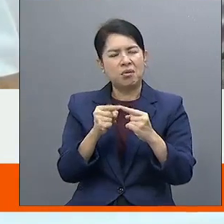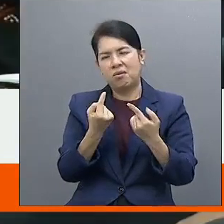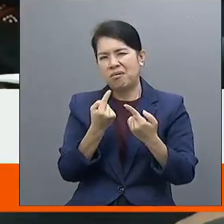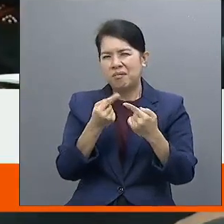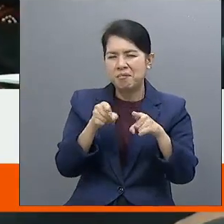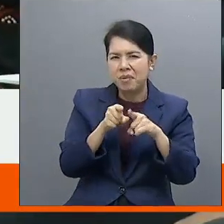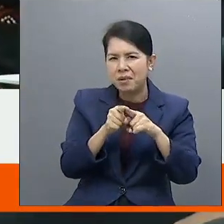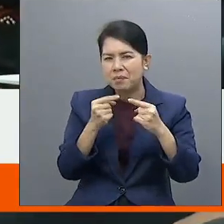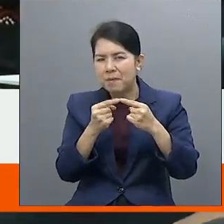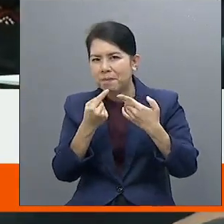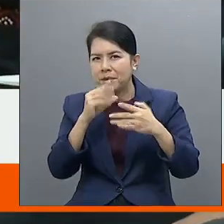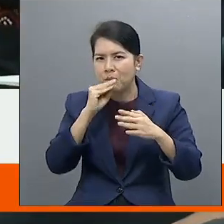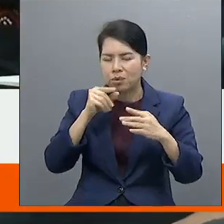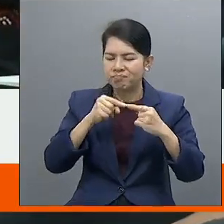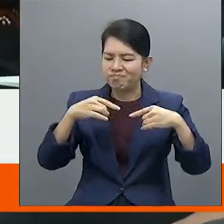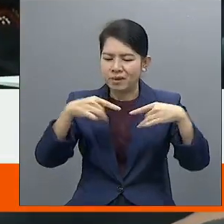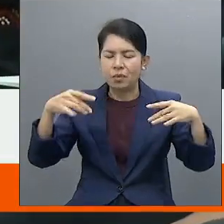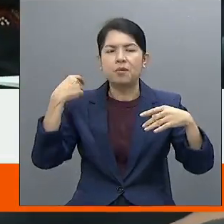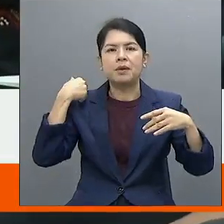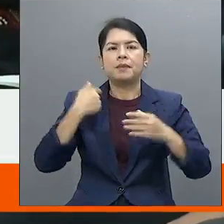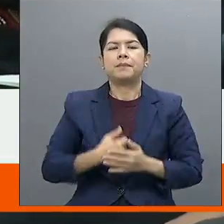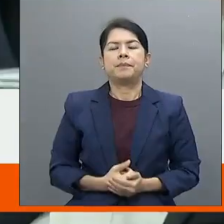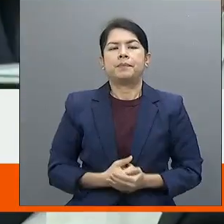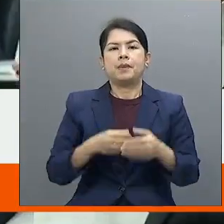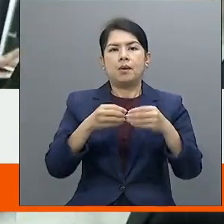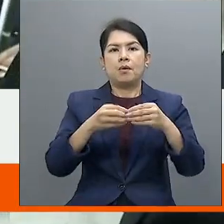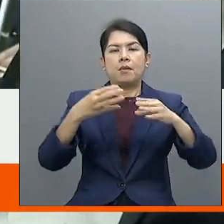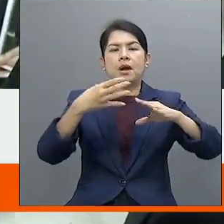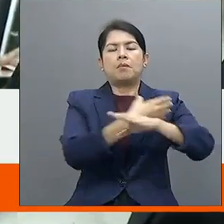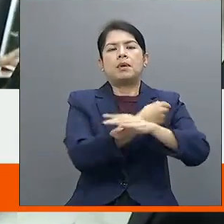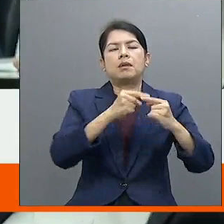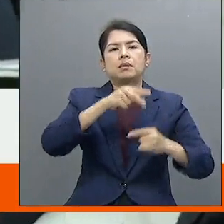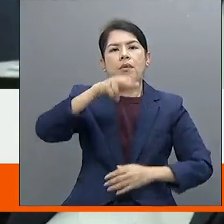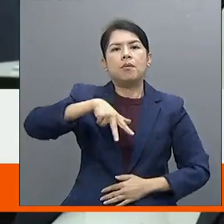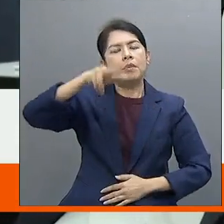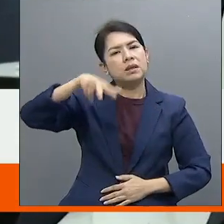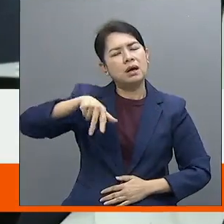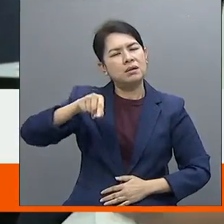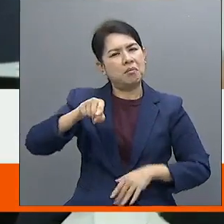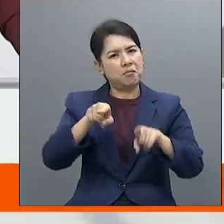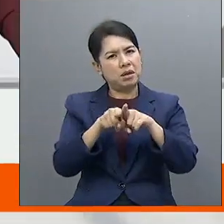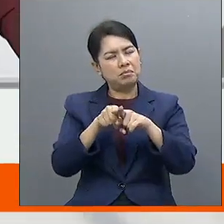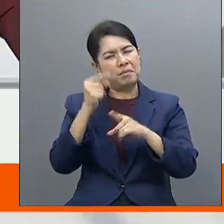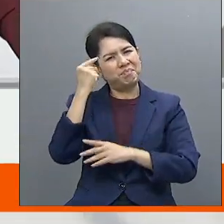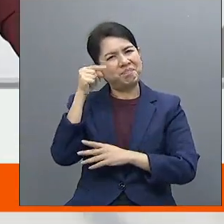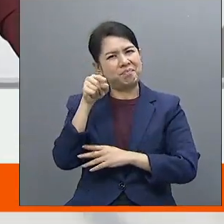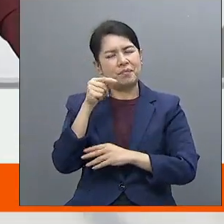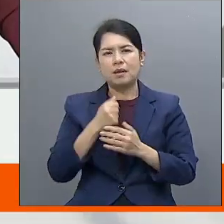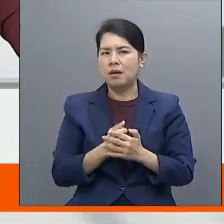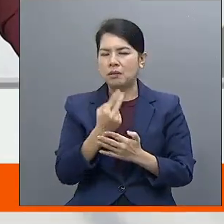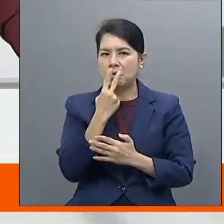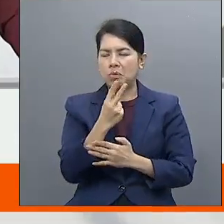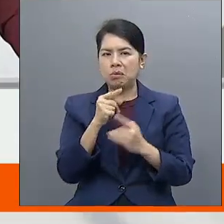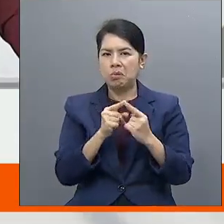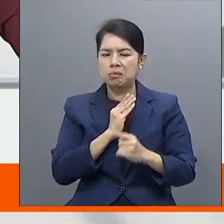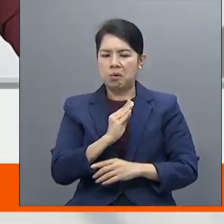ค่ะ พยายามเพื่อไทยเนี่ยจะ14+2 ค่ะหมายความว่าต่อให้เพื่อไทยเป็นประธานสภาได้ก็อาจจะไม่ส